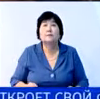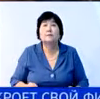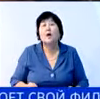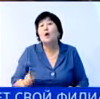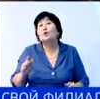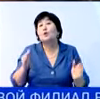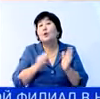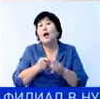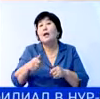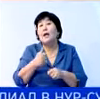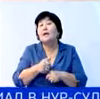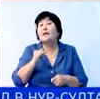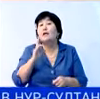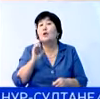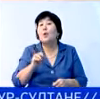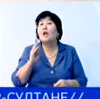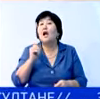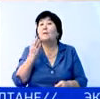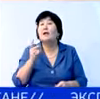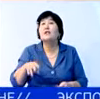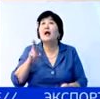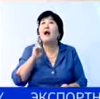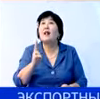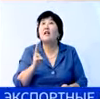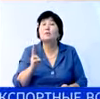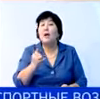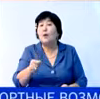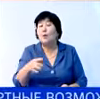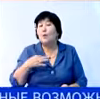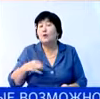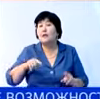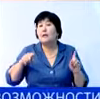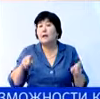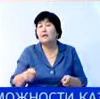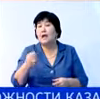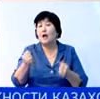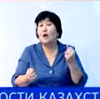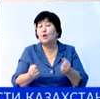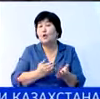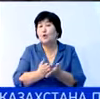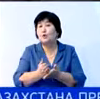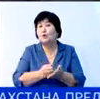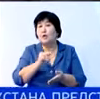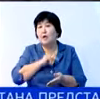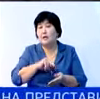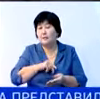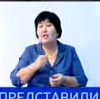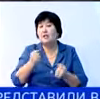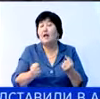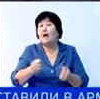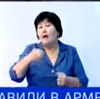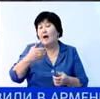Что касается Акима Аула и Ирколь Кармакшинского района Калдашпаева, его сын был задержан за рулем служебной машины отца. По словам